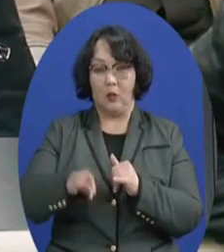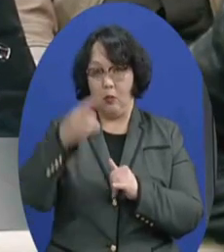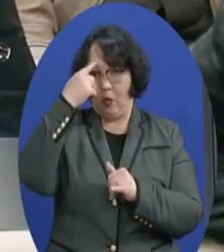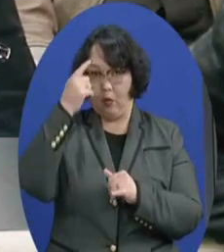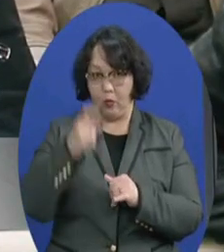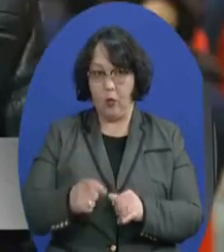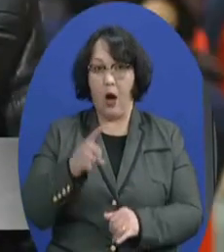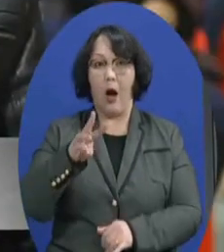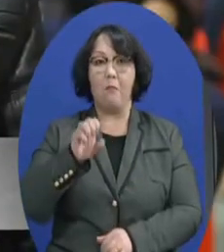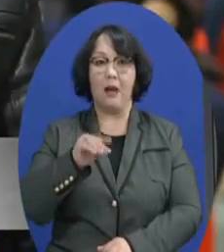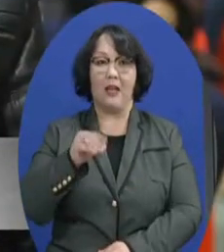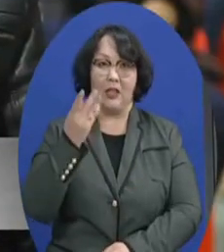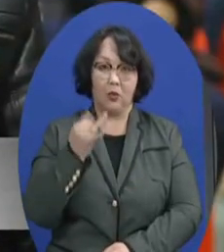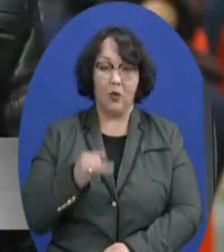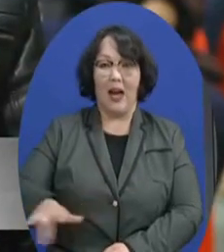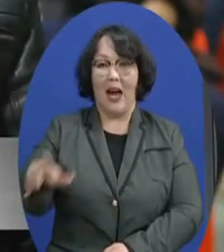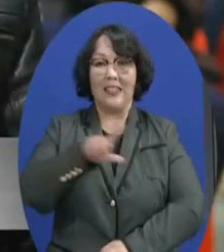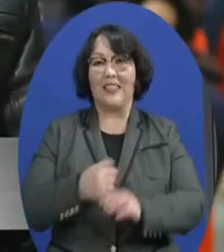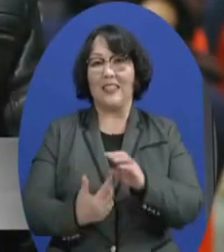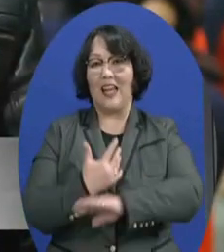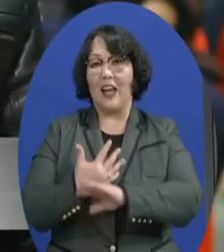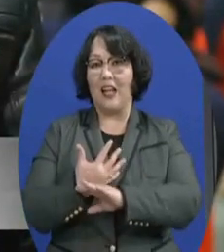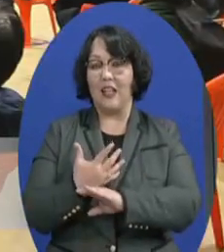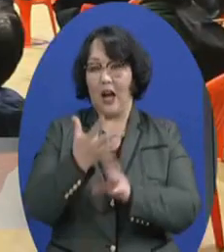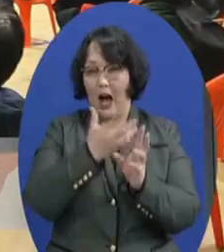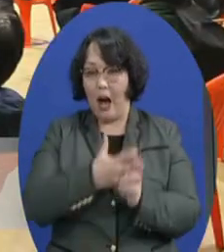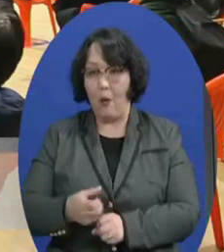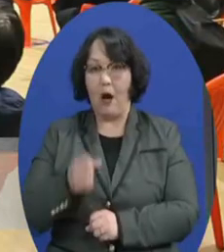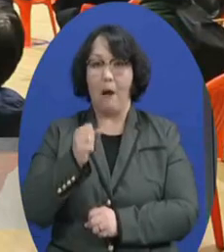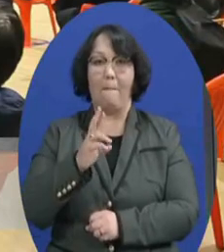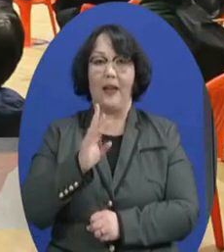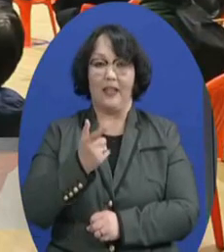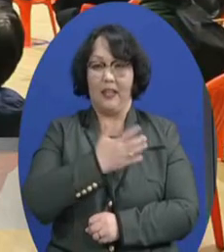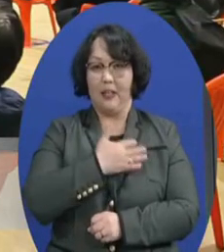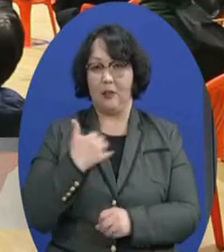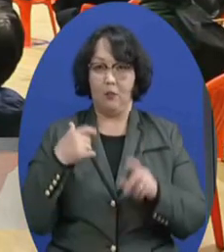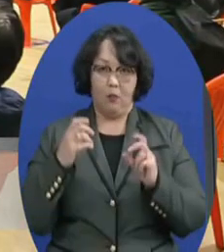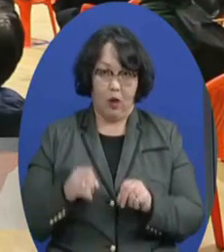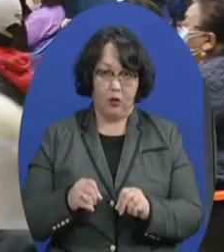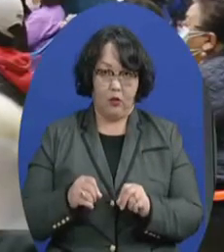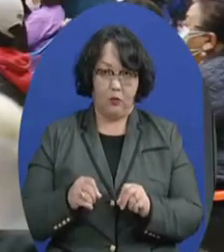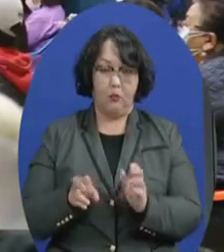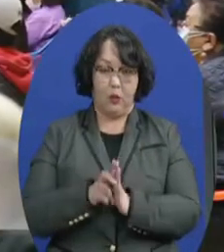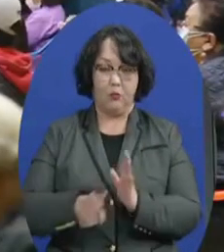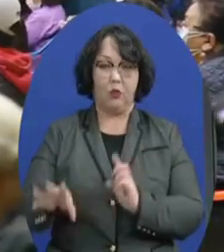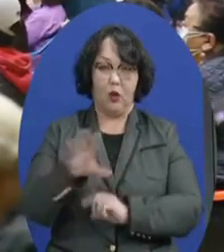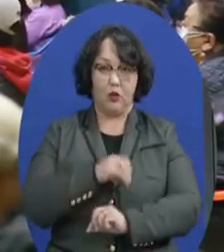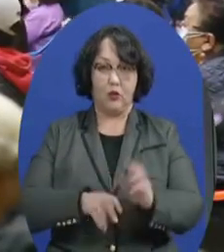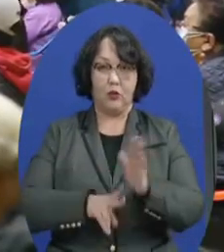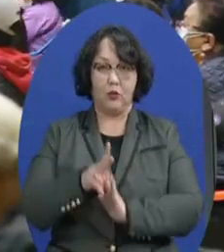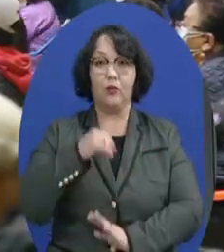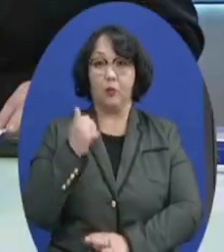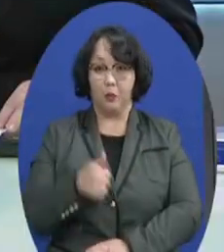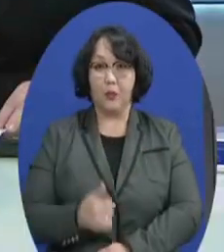Монгол хүн мал аж ахуй газар тариалангийн салбараас гарах баялагын эзэн болох нөхцөл бүрдэх юм аа.